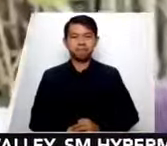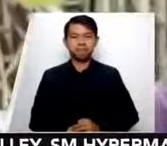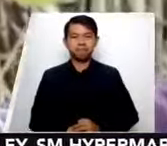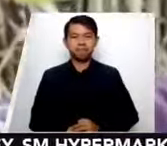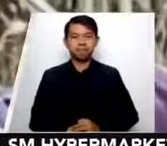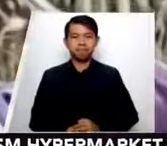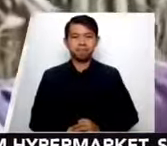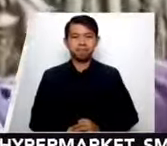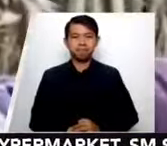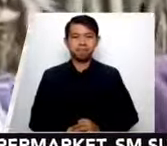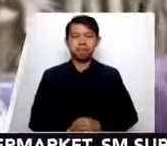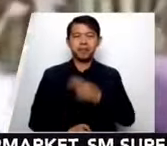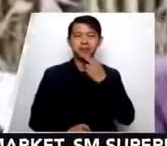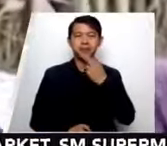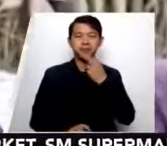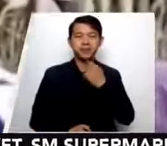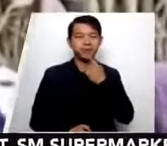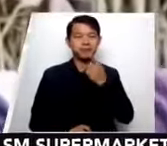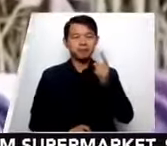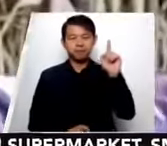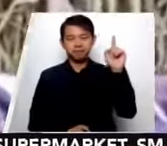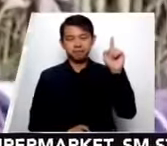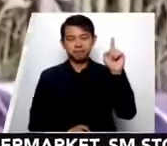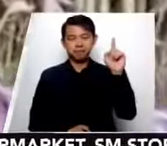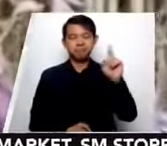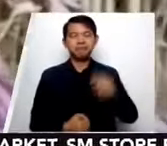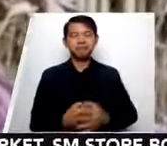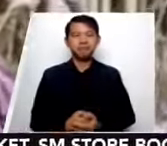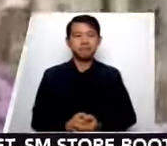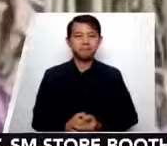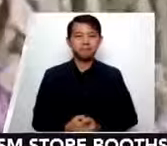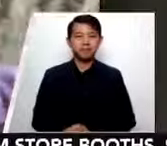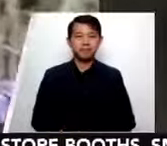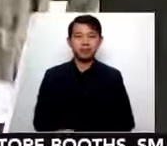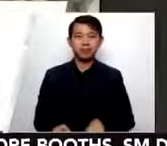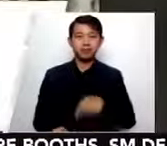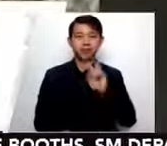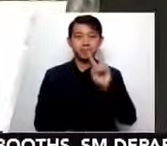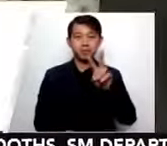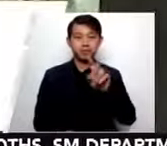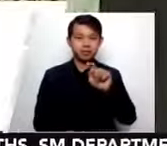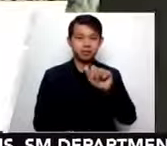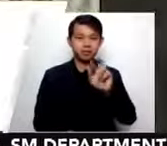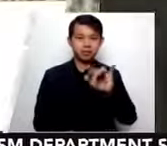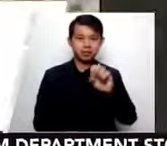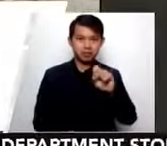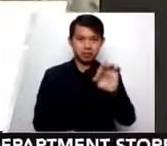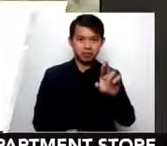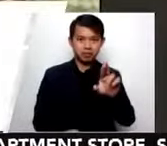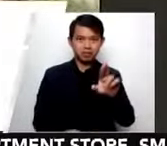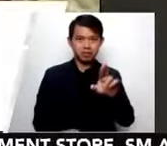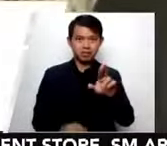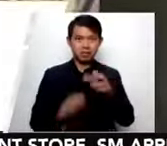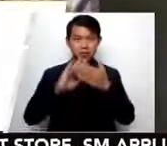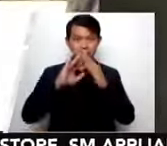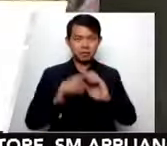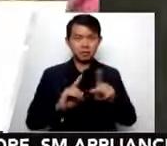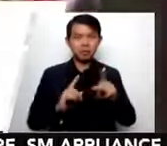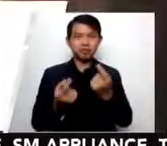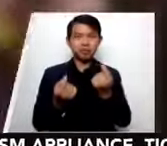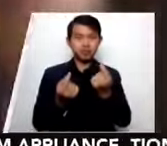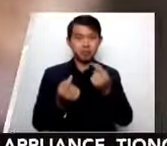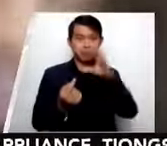Mindanao Nananahimik sa sanga ang dalawang tar Aku isa ak